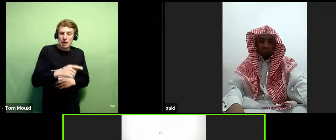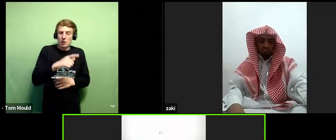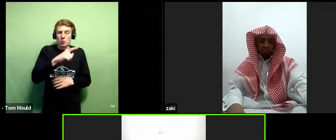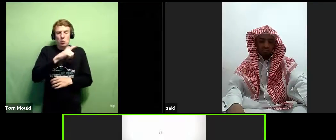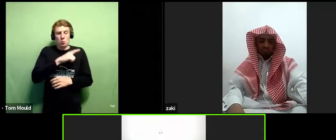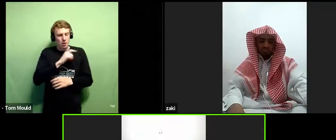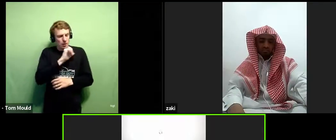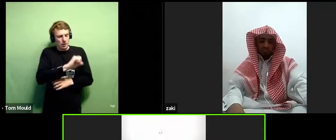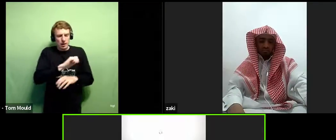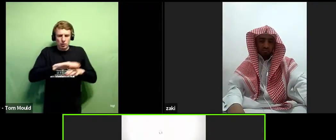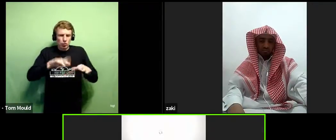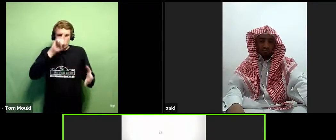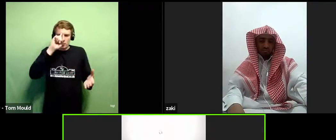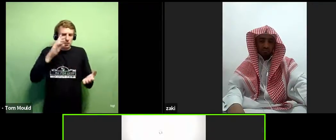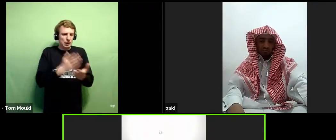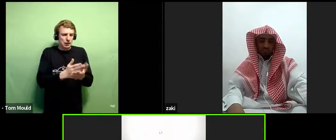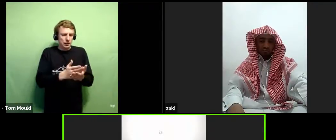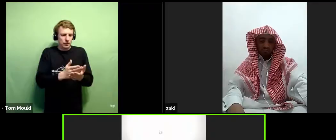فَإِنْ يَنْتَهَوْا